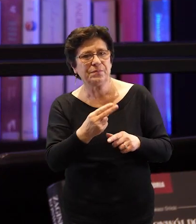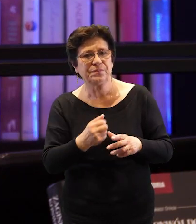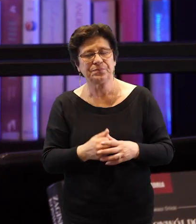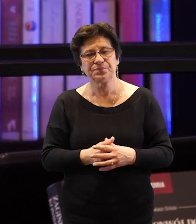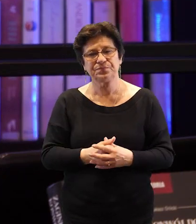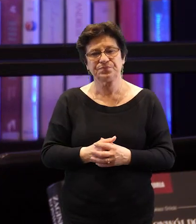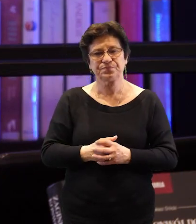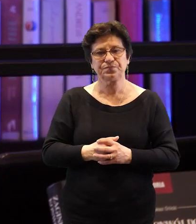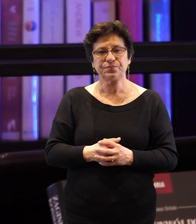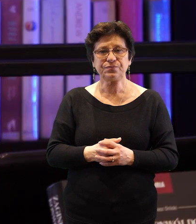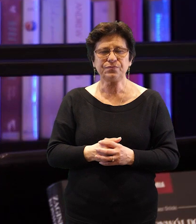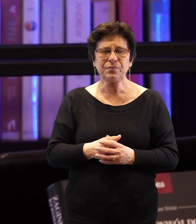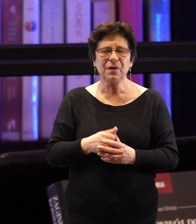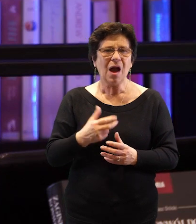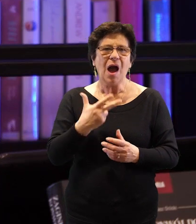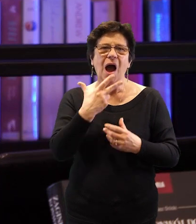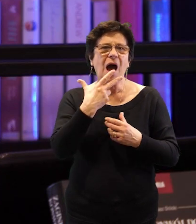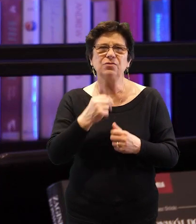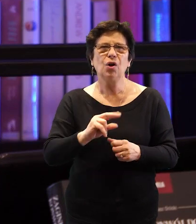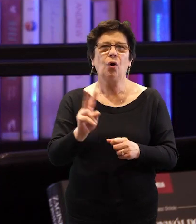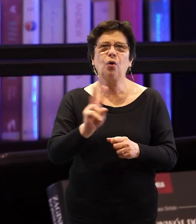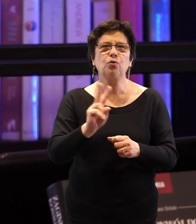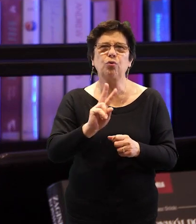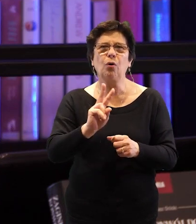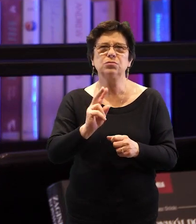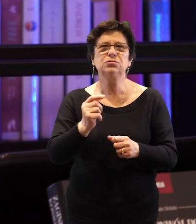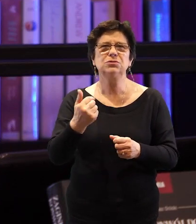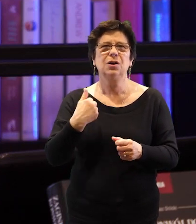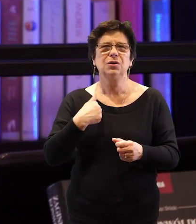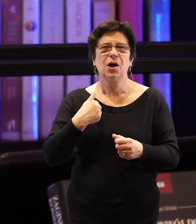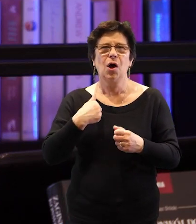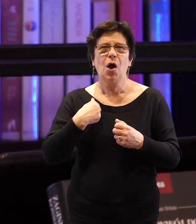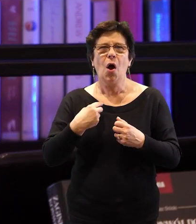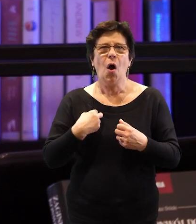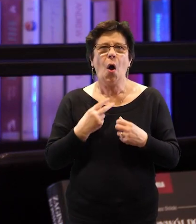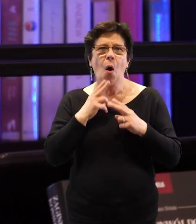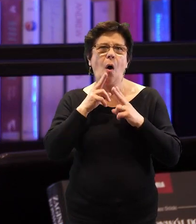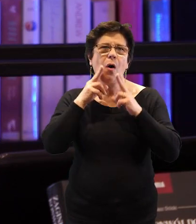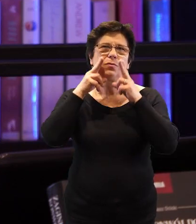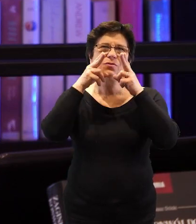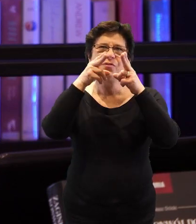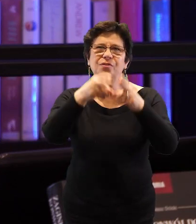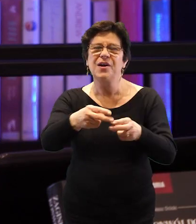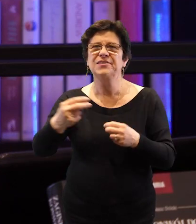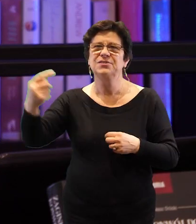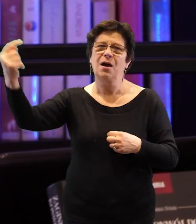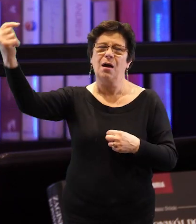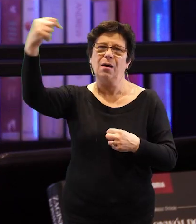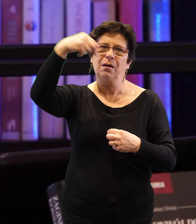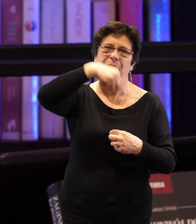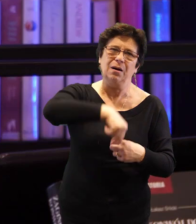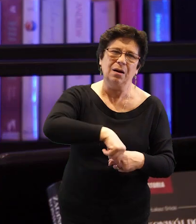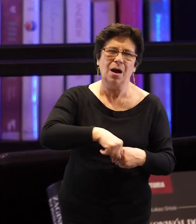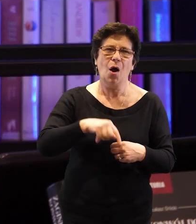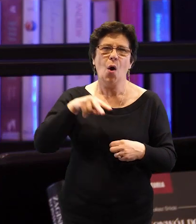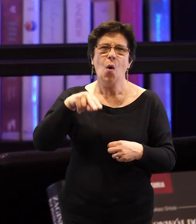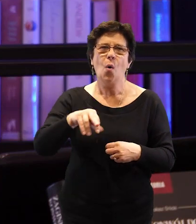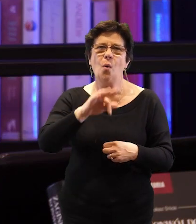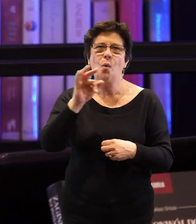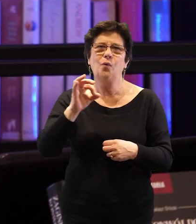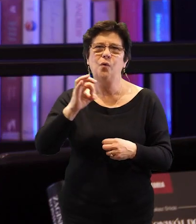gdzieś ktoś do nas przylatuje i ciągle ląduje, ciągle odwiedza, ciągle na jakichś polanach wychodzi. To taki